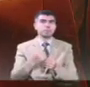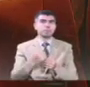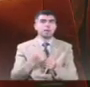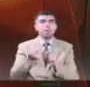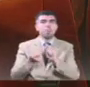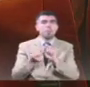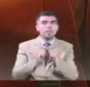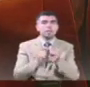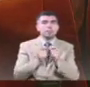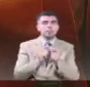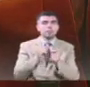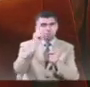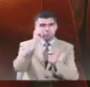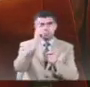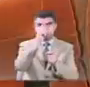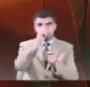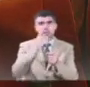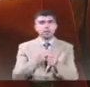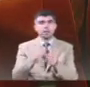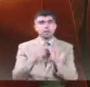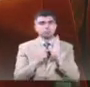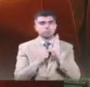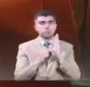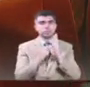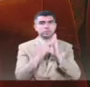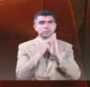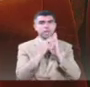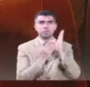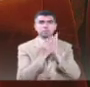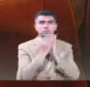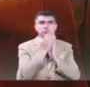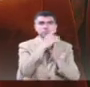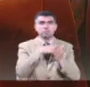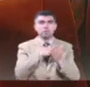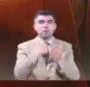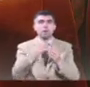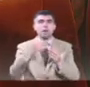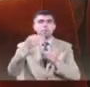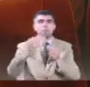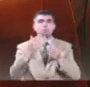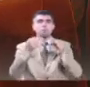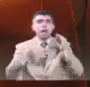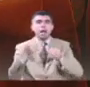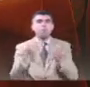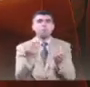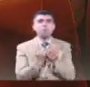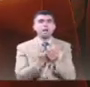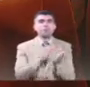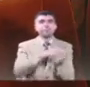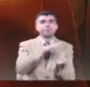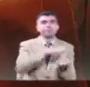الإحصائيات تقول بأن هناك تقدما ملموسا في حجم القضايا التي